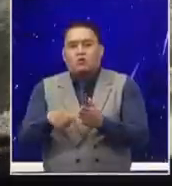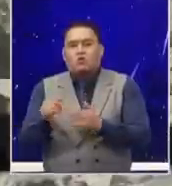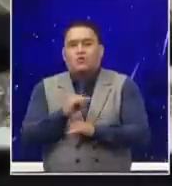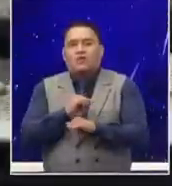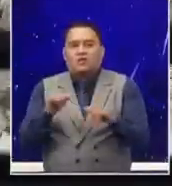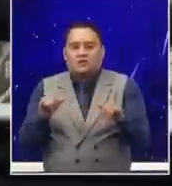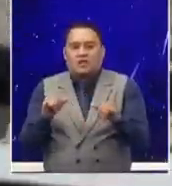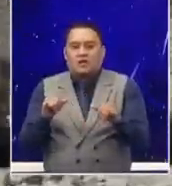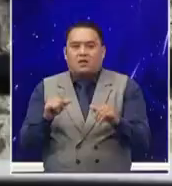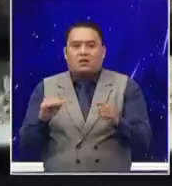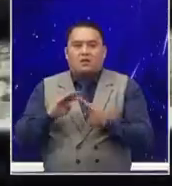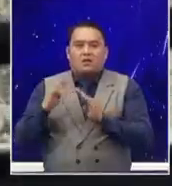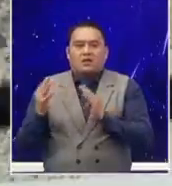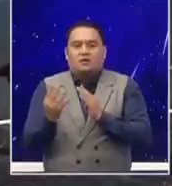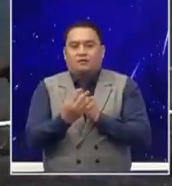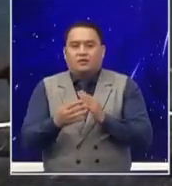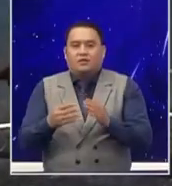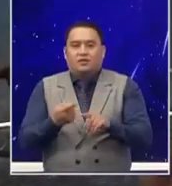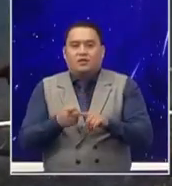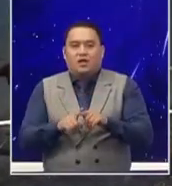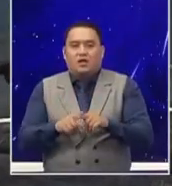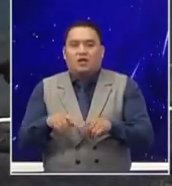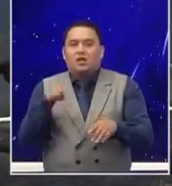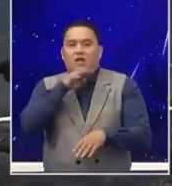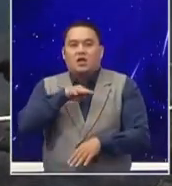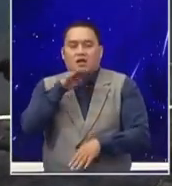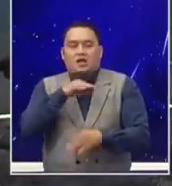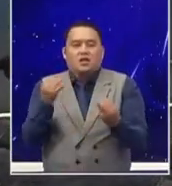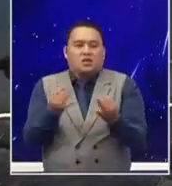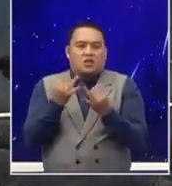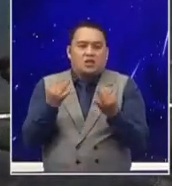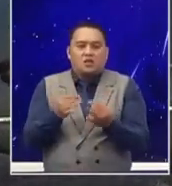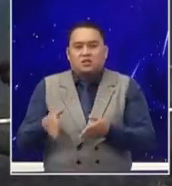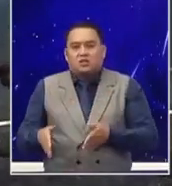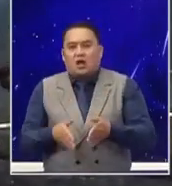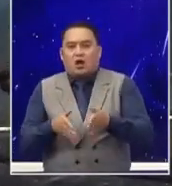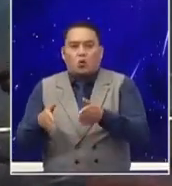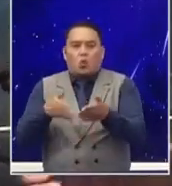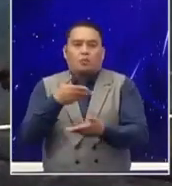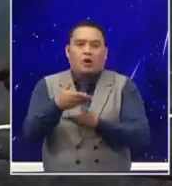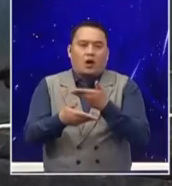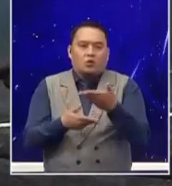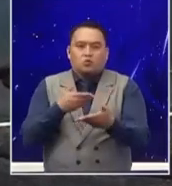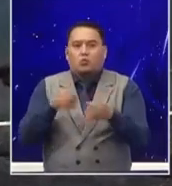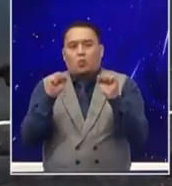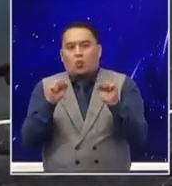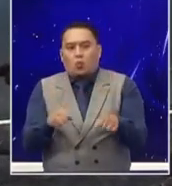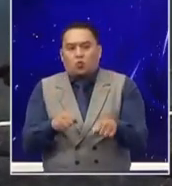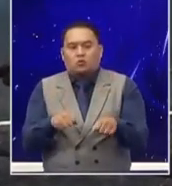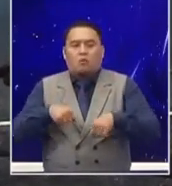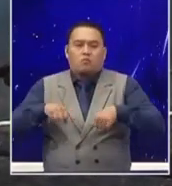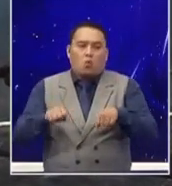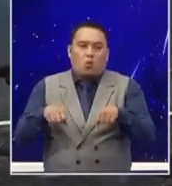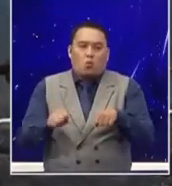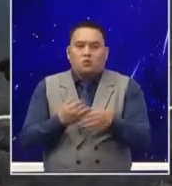в том числе и в окрестностях Текели. У нас есть очень интересные маршруты. Очень интересные маршруты, как и пешие, так и мото, и